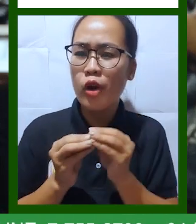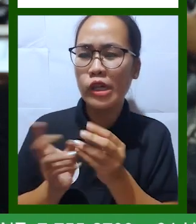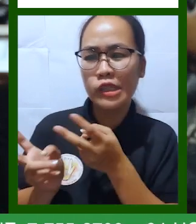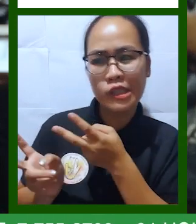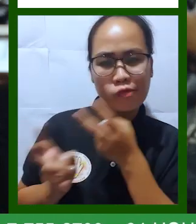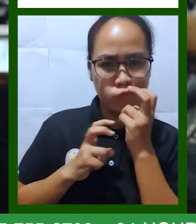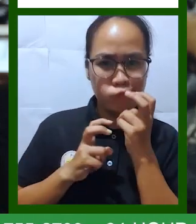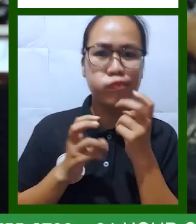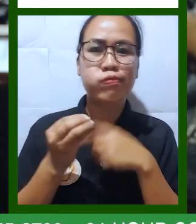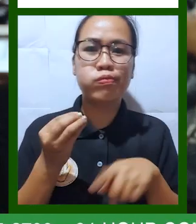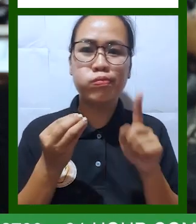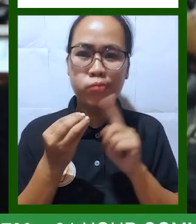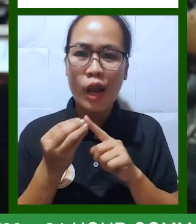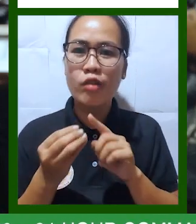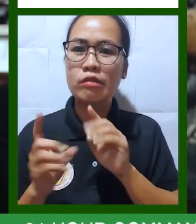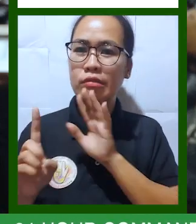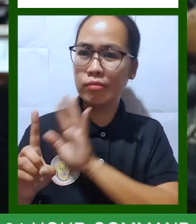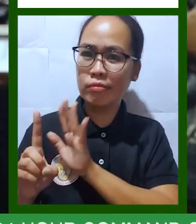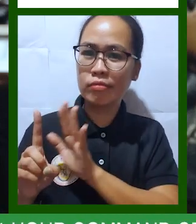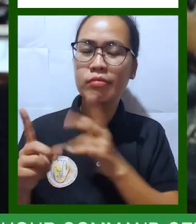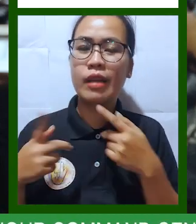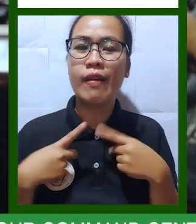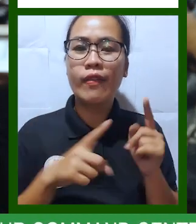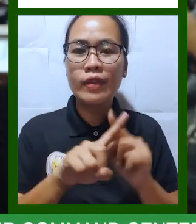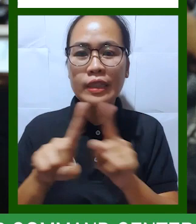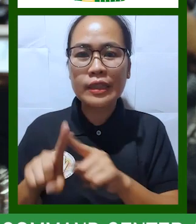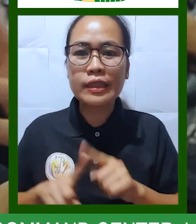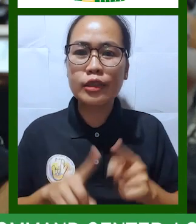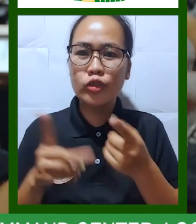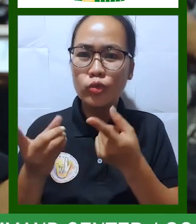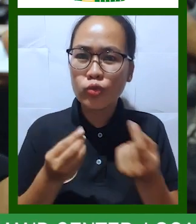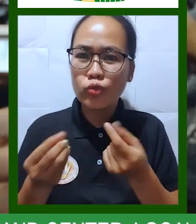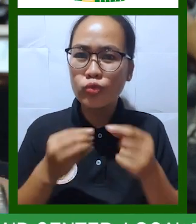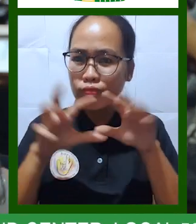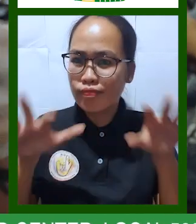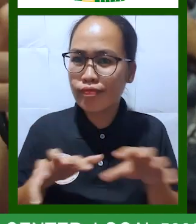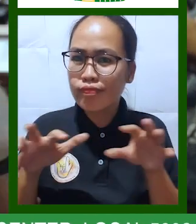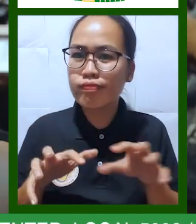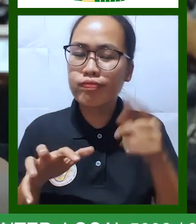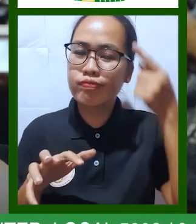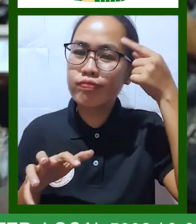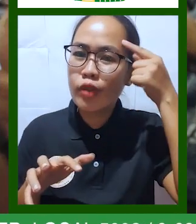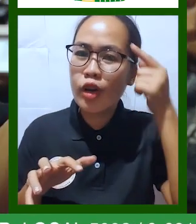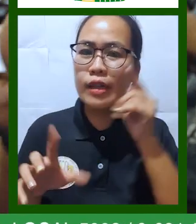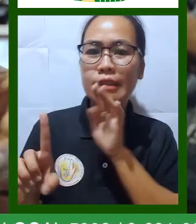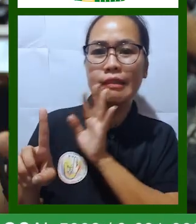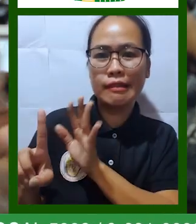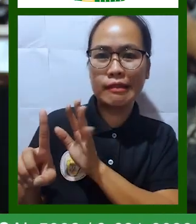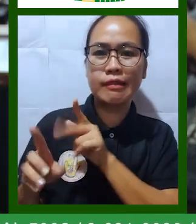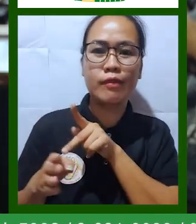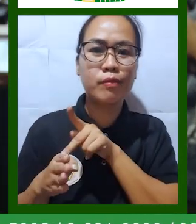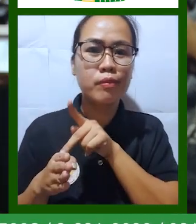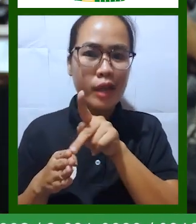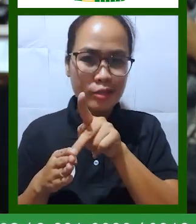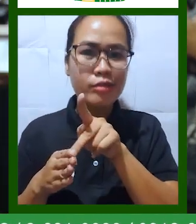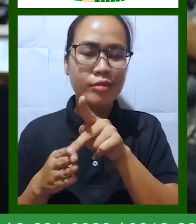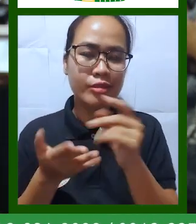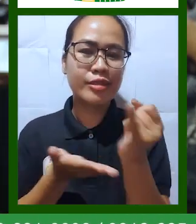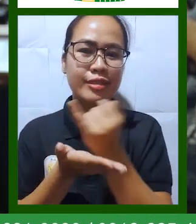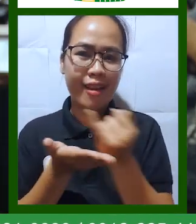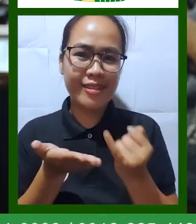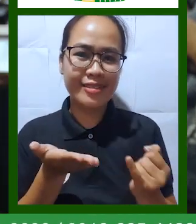nakakakuha din kami ng mga ideas sa kanyang mga ginagawang activities bilang yung profession niya bilang